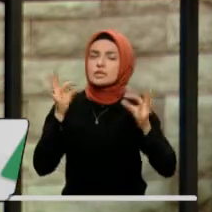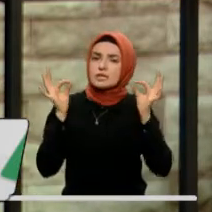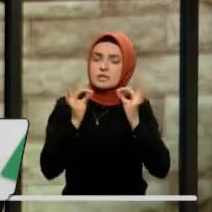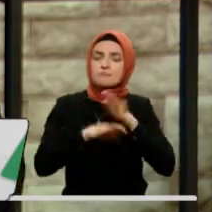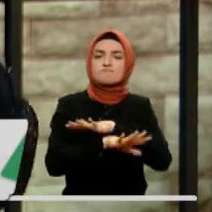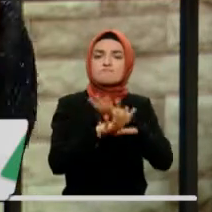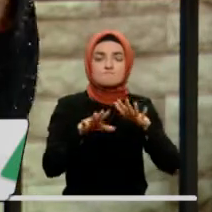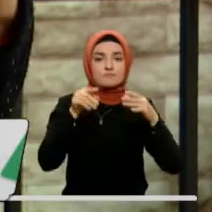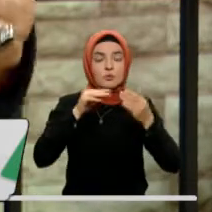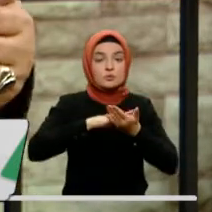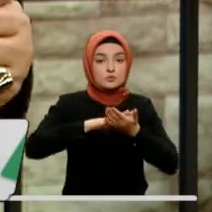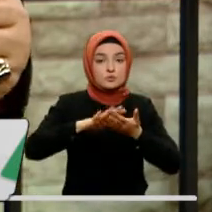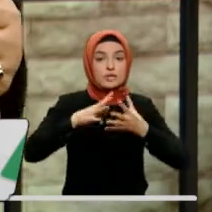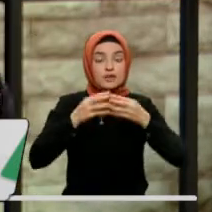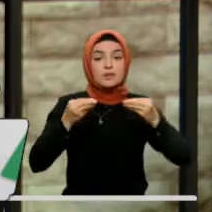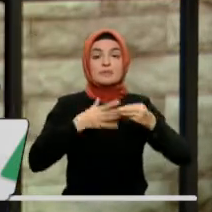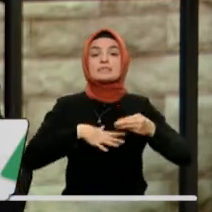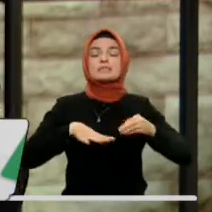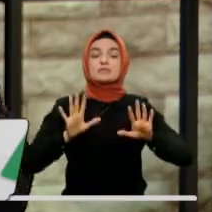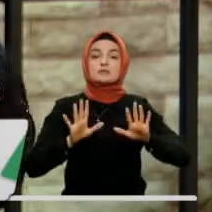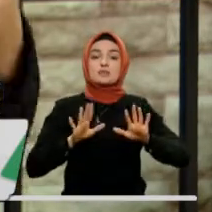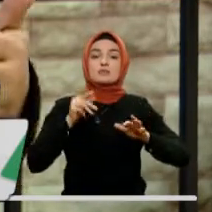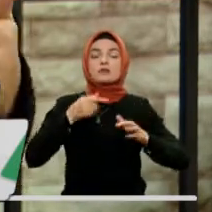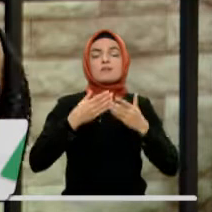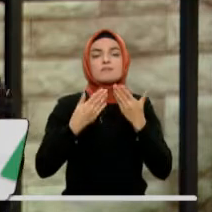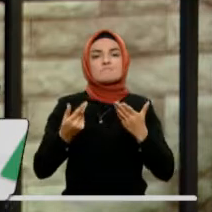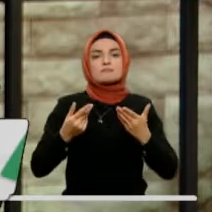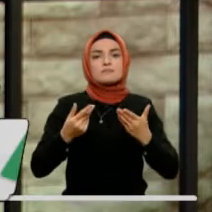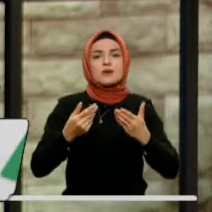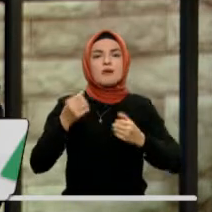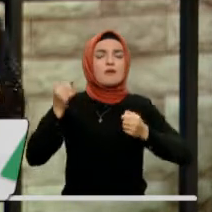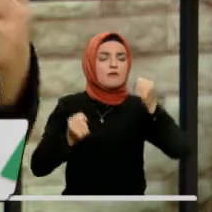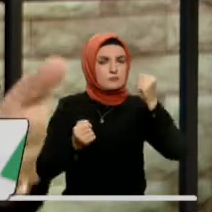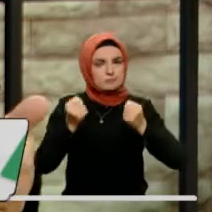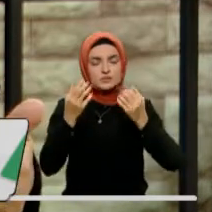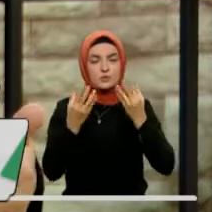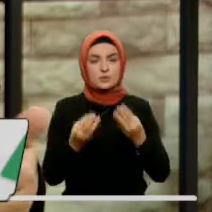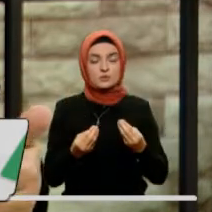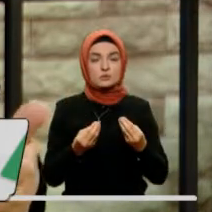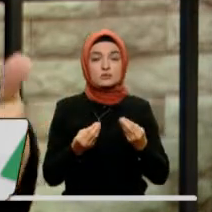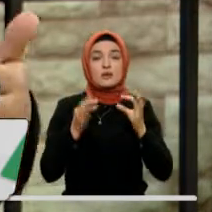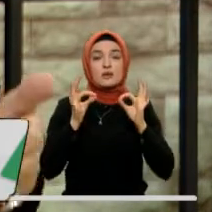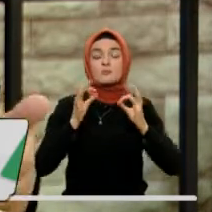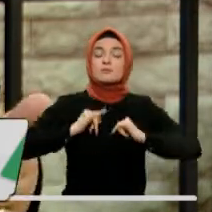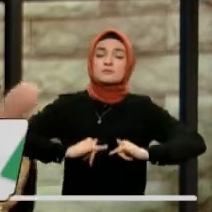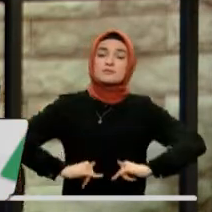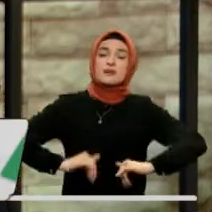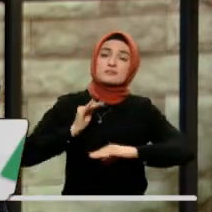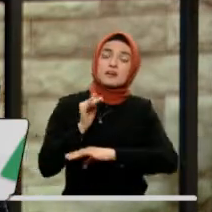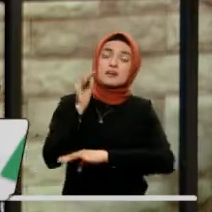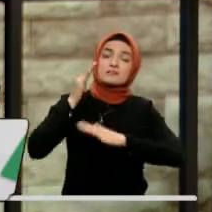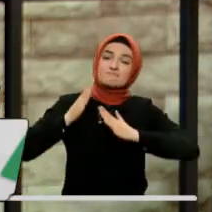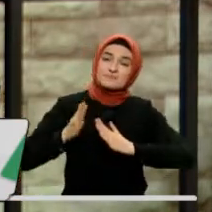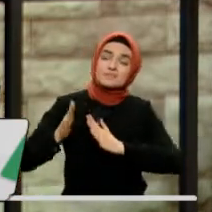her noktayı o düzeni kaybetmek istemeyecektir. Belki altında arabasıyla ya da sürekli rahat bir hayatla bu